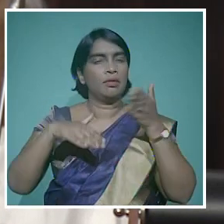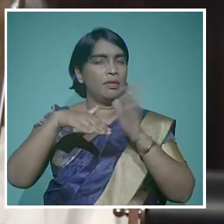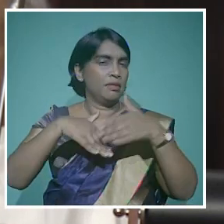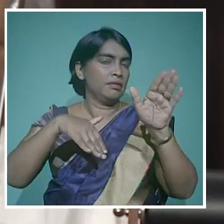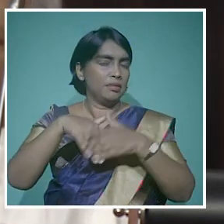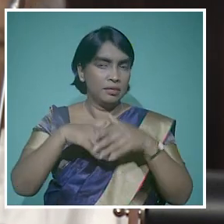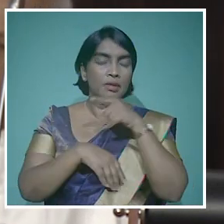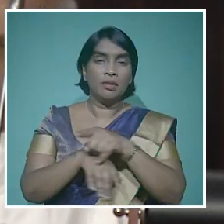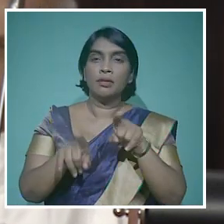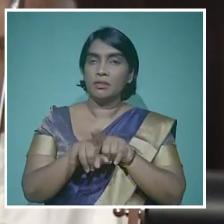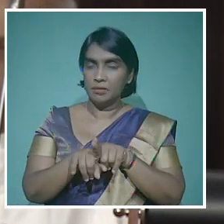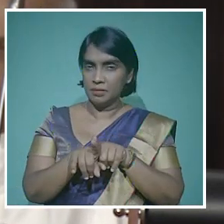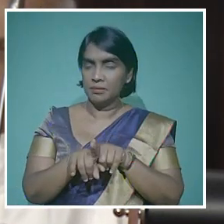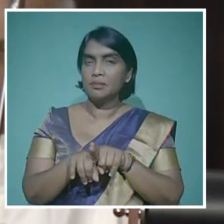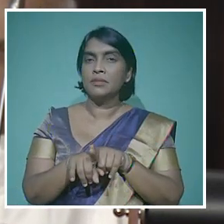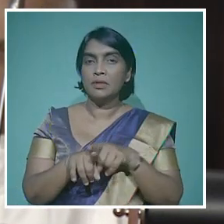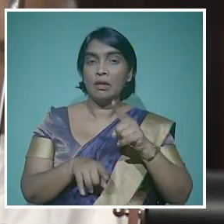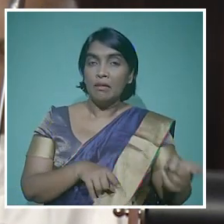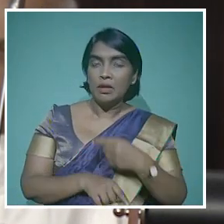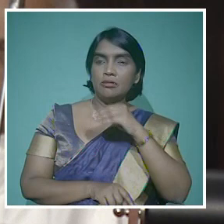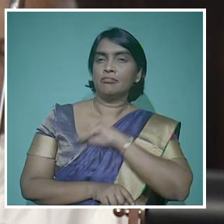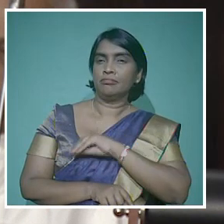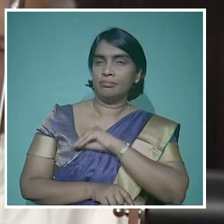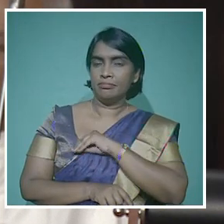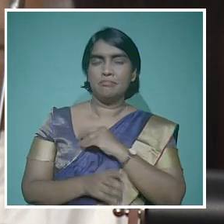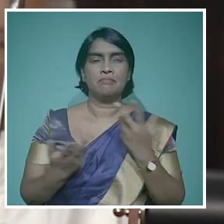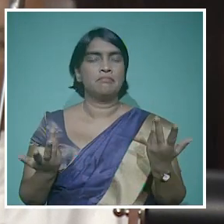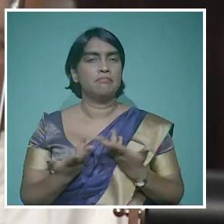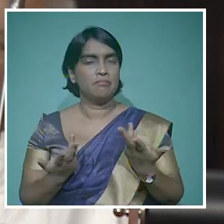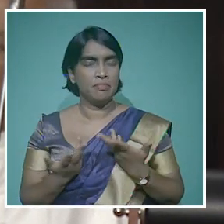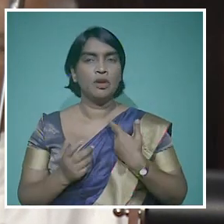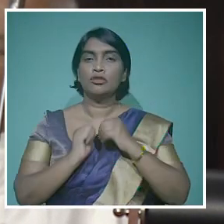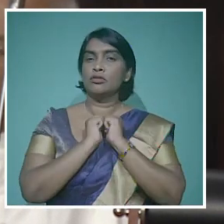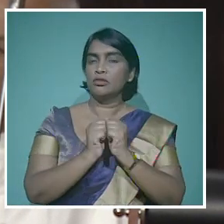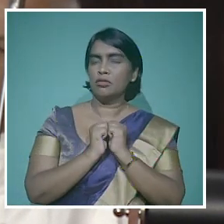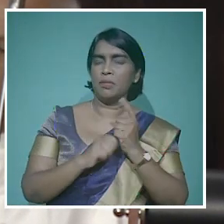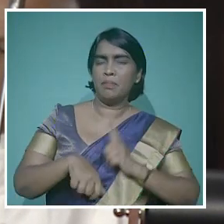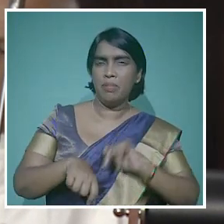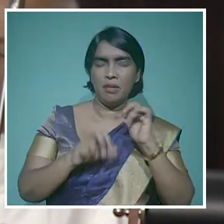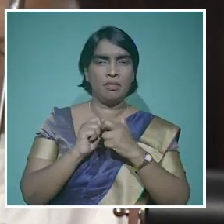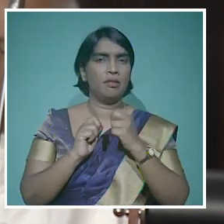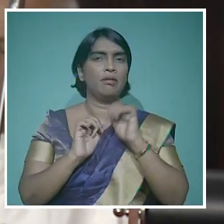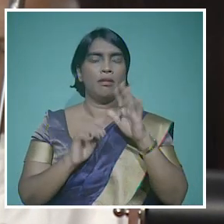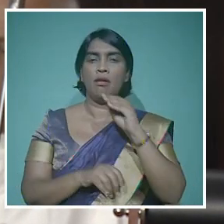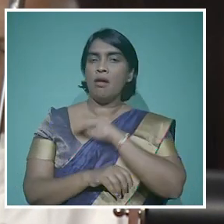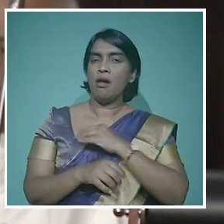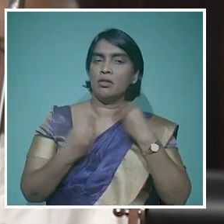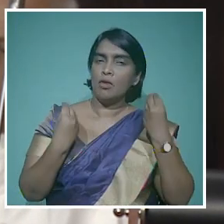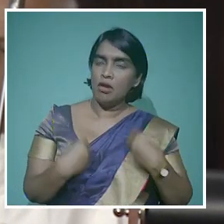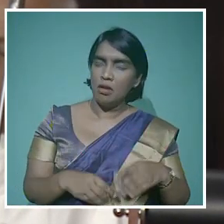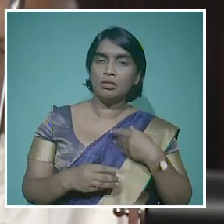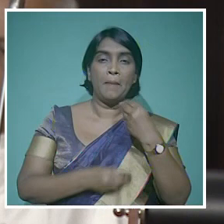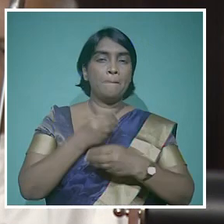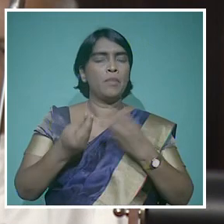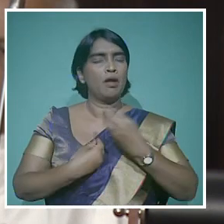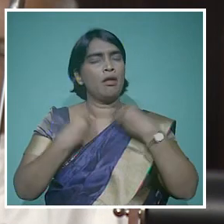දුන්නා. එදා වෙලේ සරිකරගන්න බැරි වුණා. රැකියා අනතුරේ වැටුණා. ආදායම අහිමි වුණා.